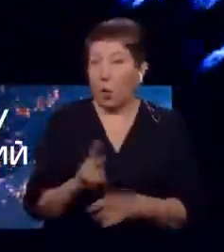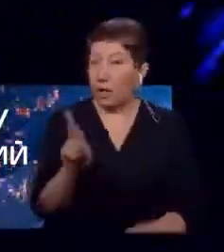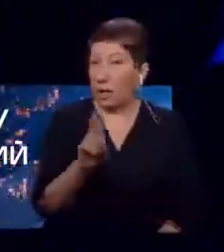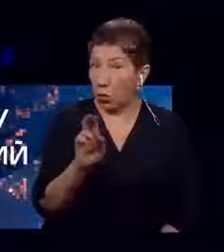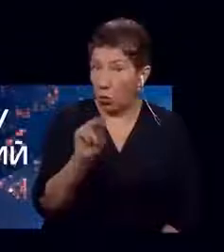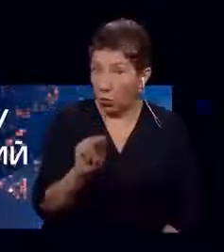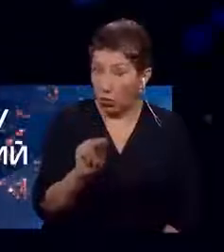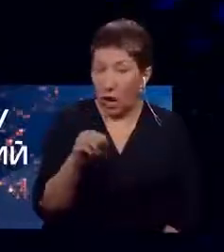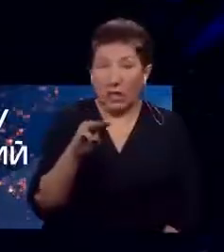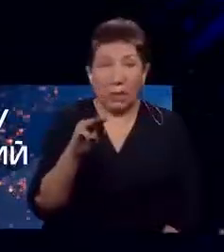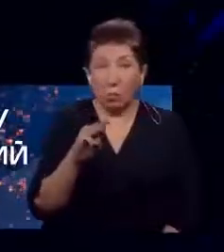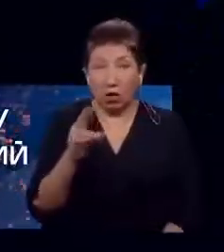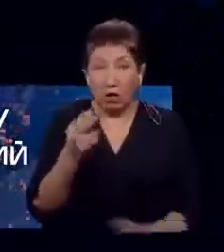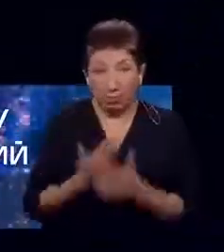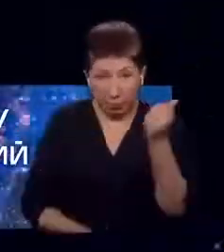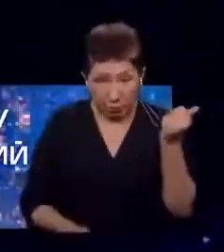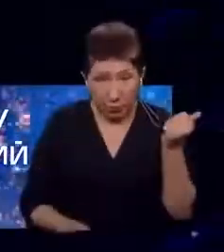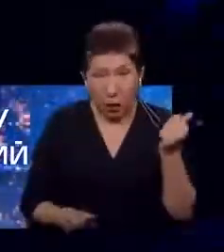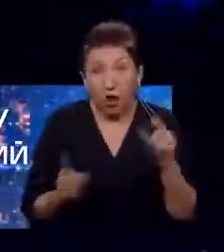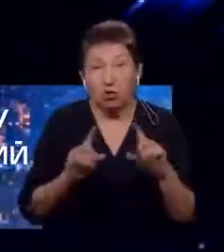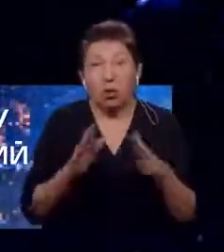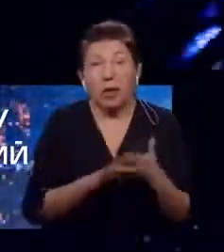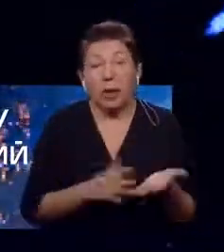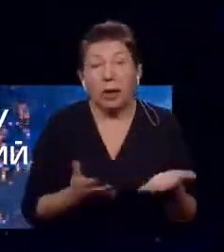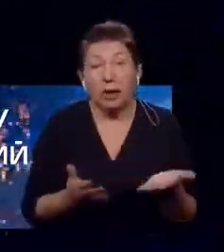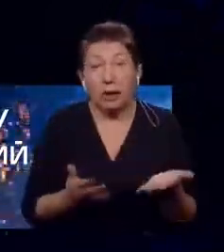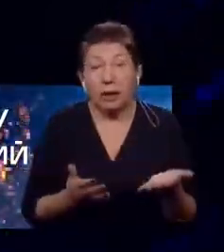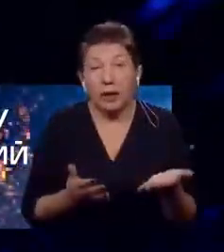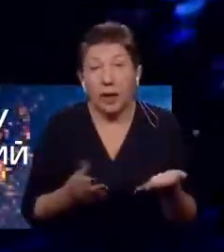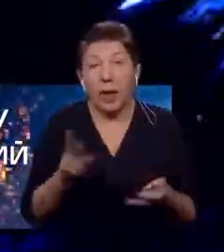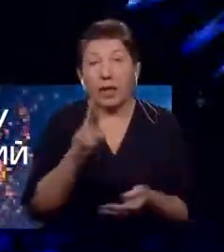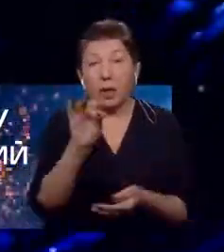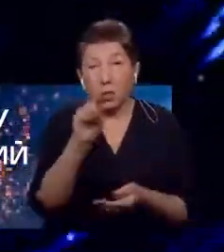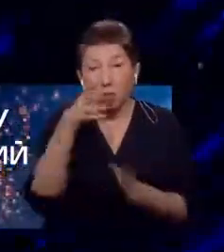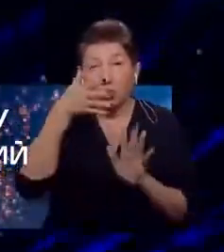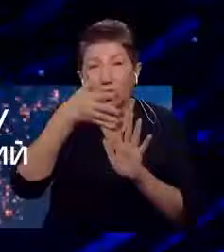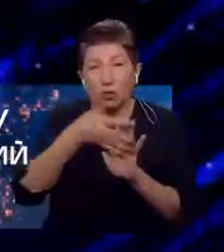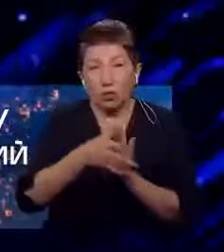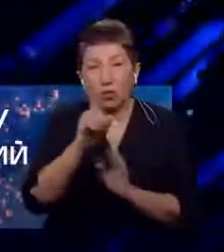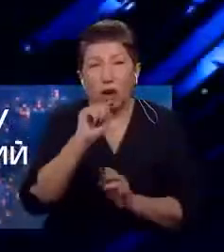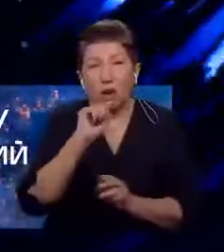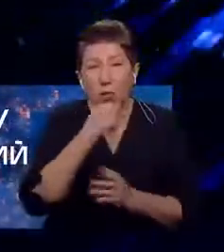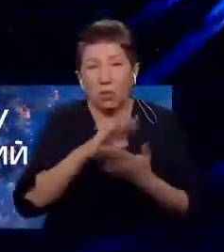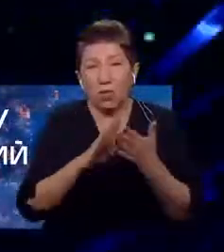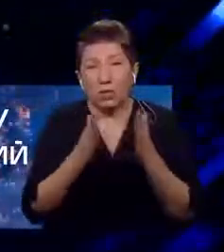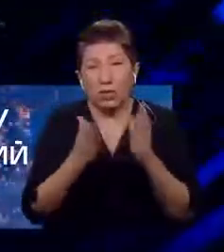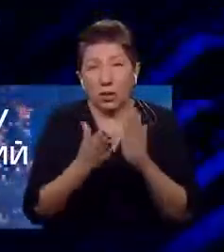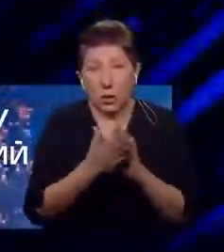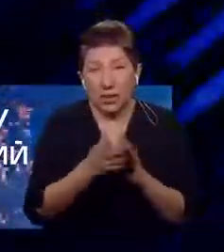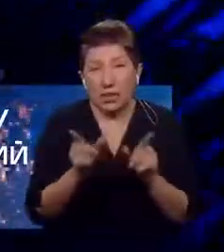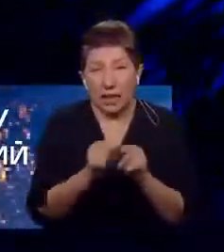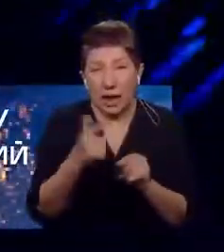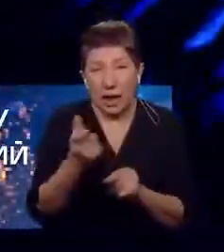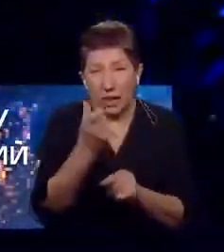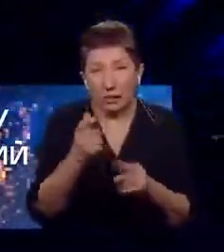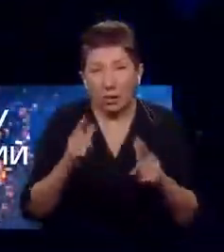Янукович. Тимошенко не виграє. Що відбувається далі? Янукович розуміє, що економічна ситуація з цими